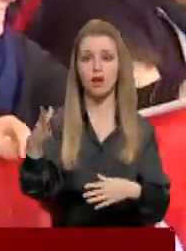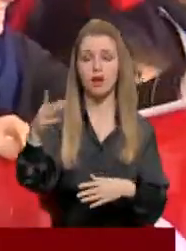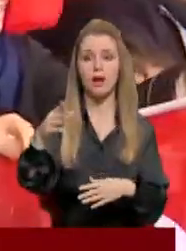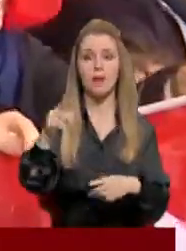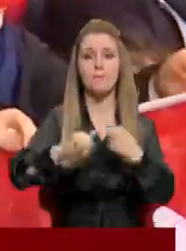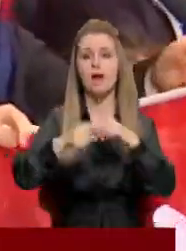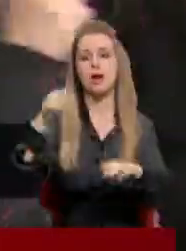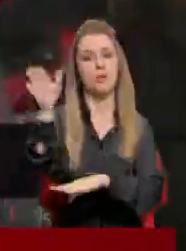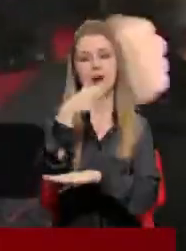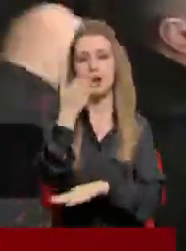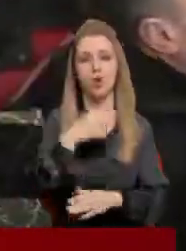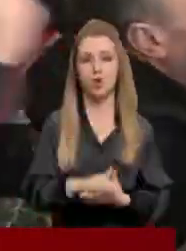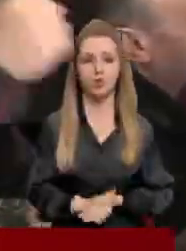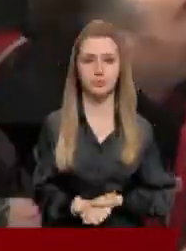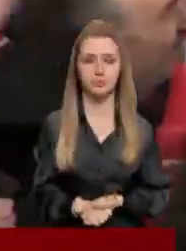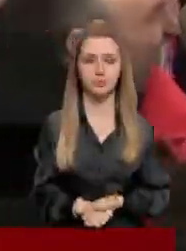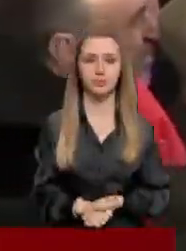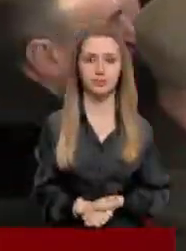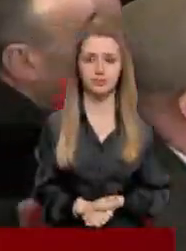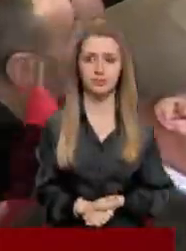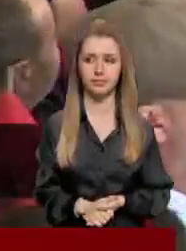bayrağı bulunmuyor.